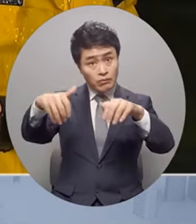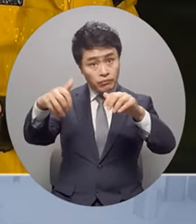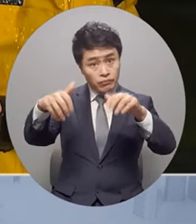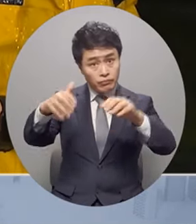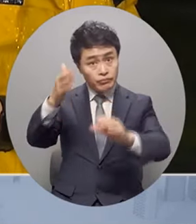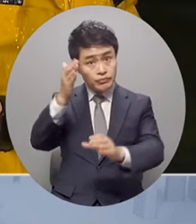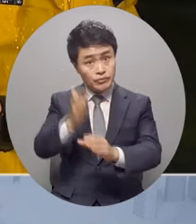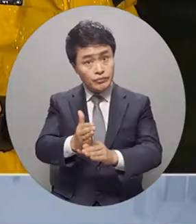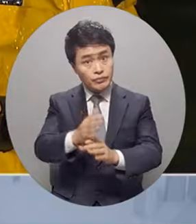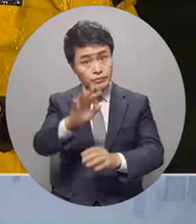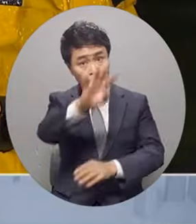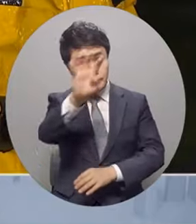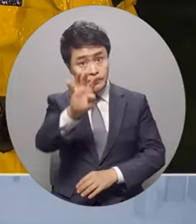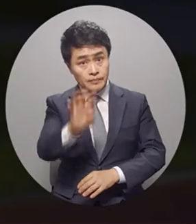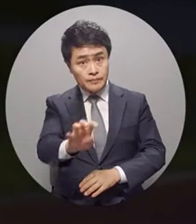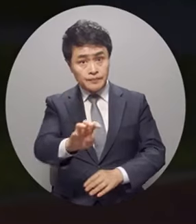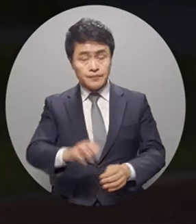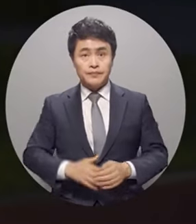내리나요?